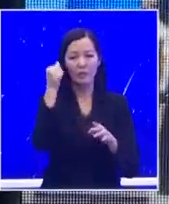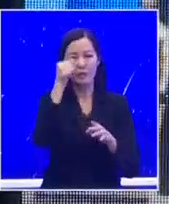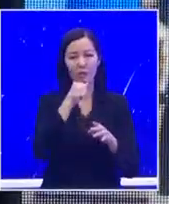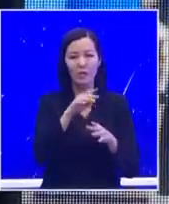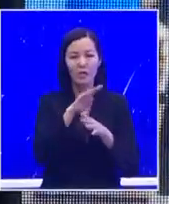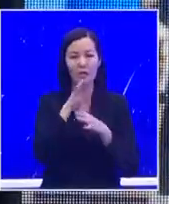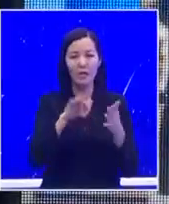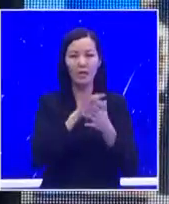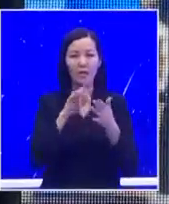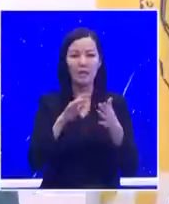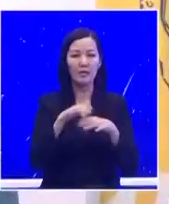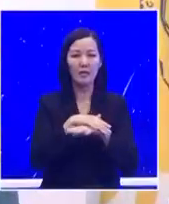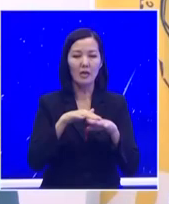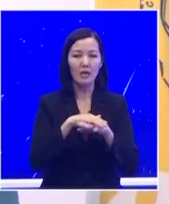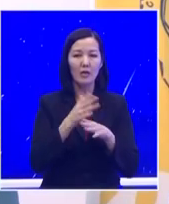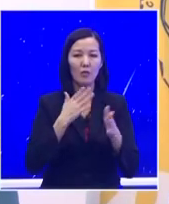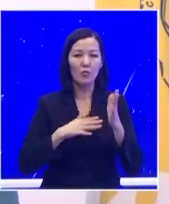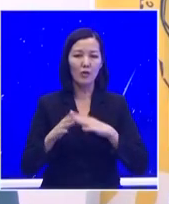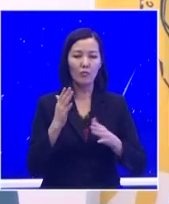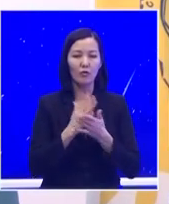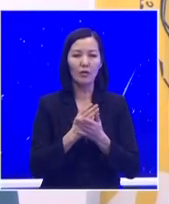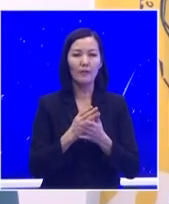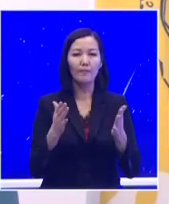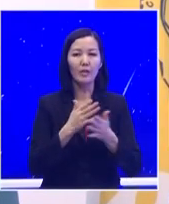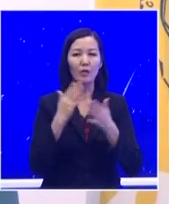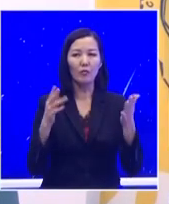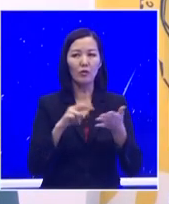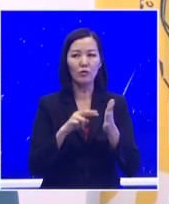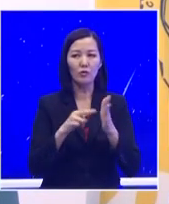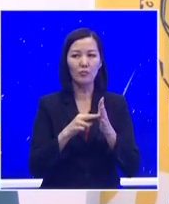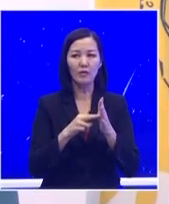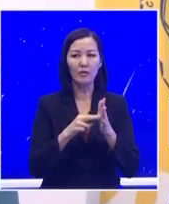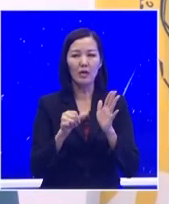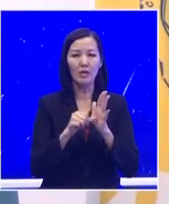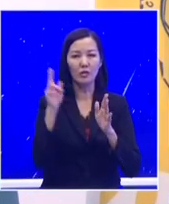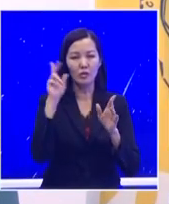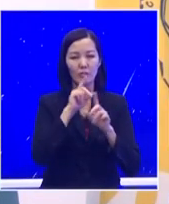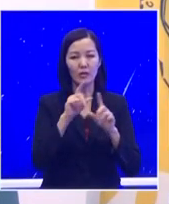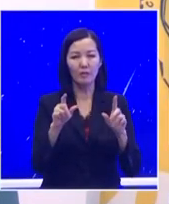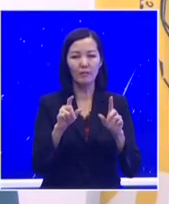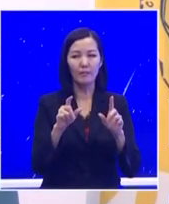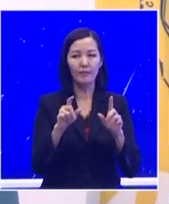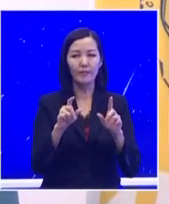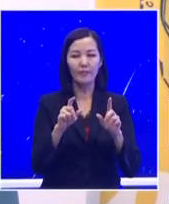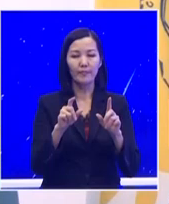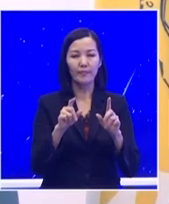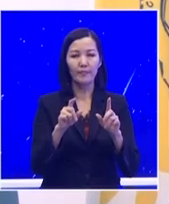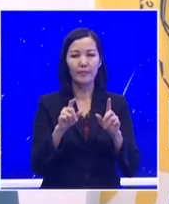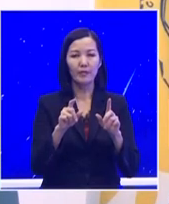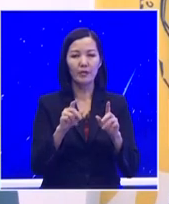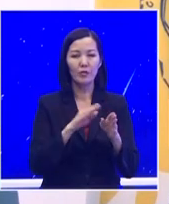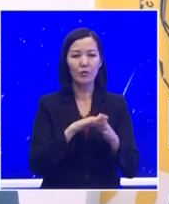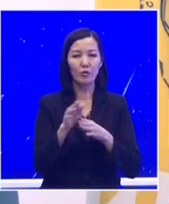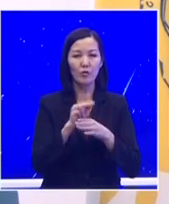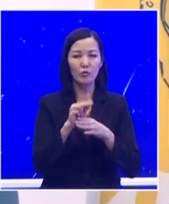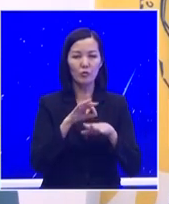Текелі халқын қуантып отыр. Ауқымды жоспарда ең үлкен 6-шы мектепте сол күрделі